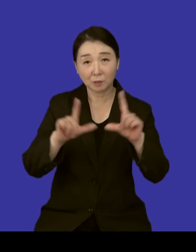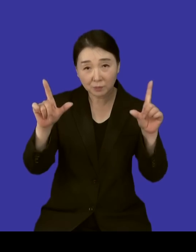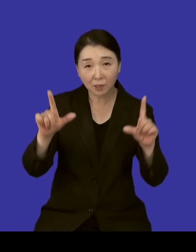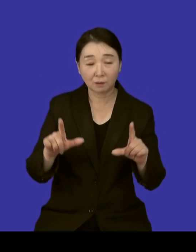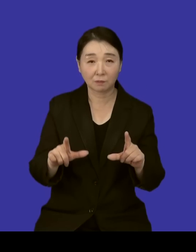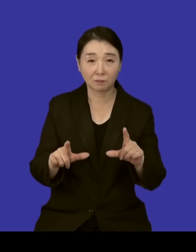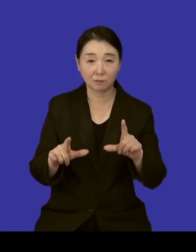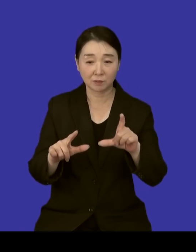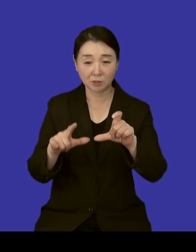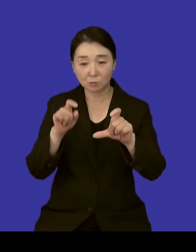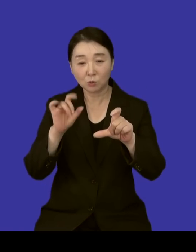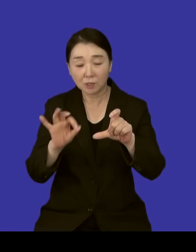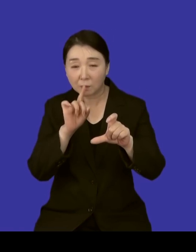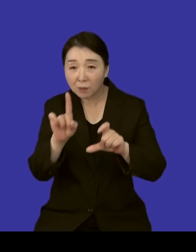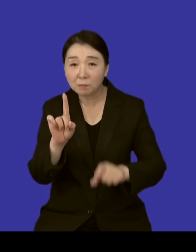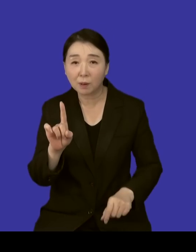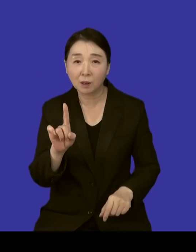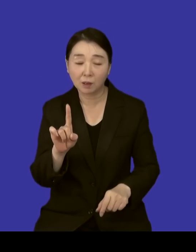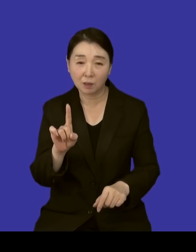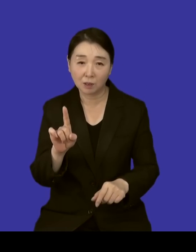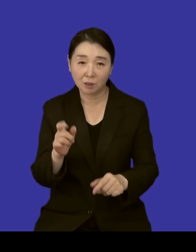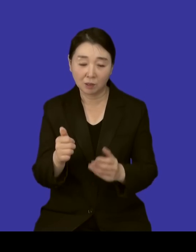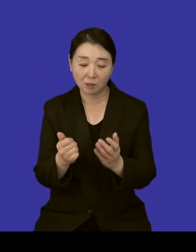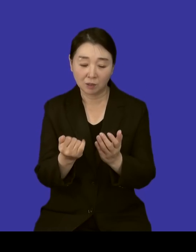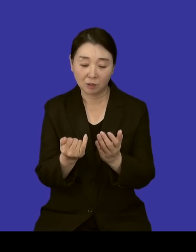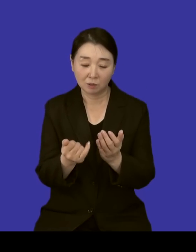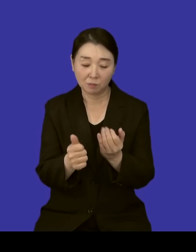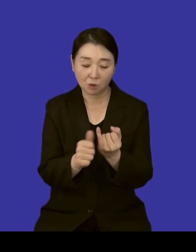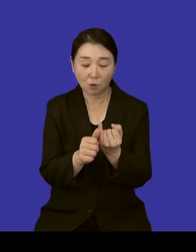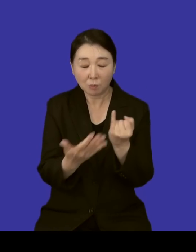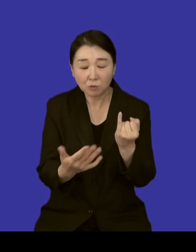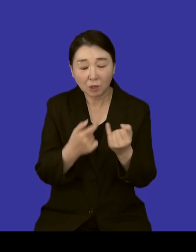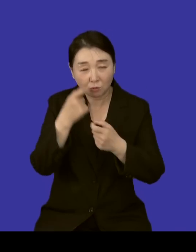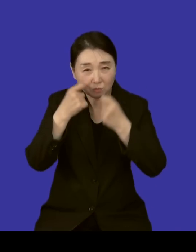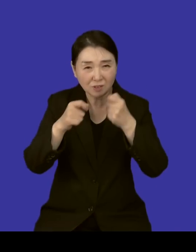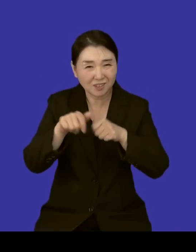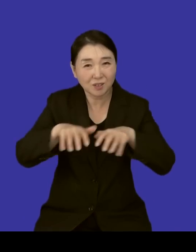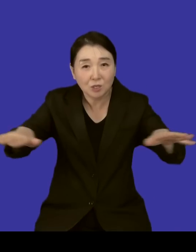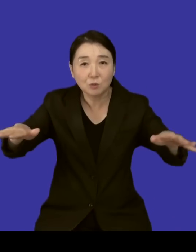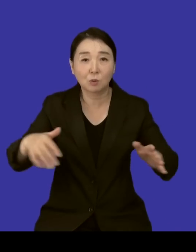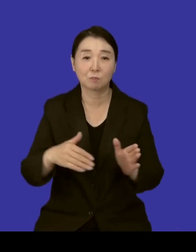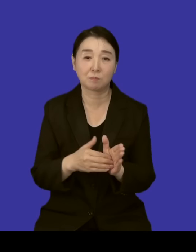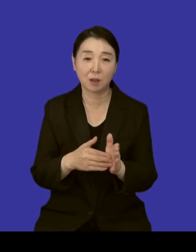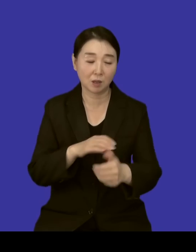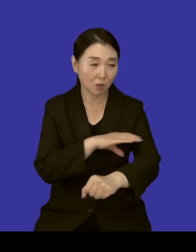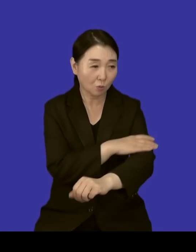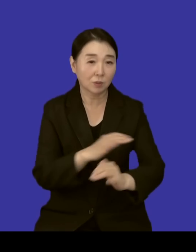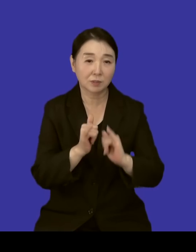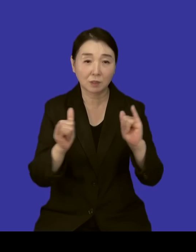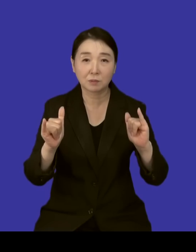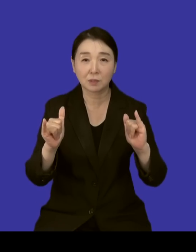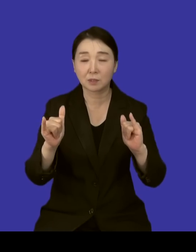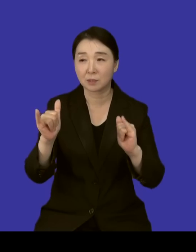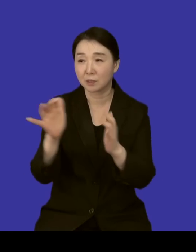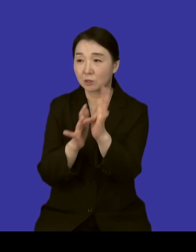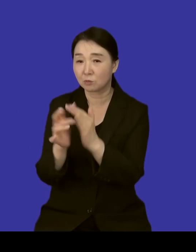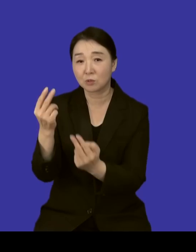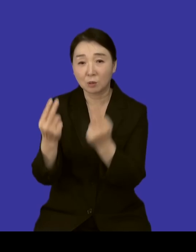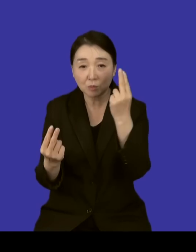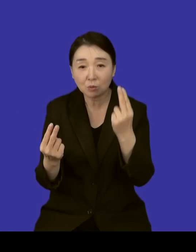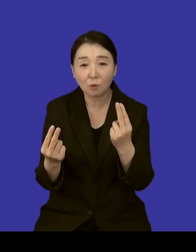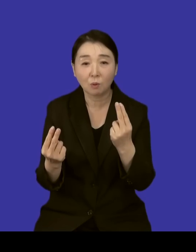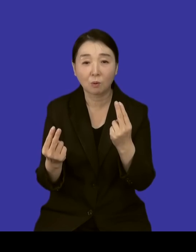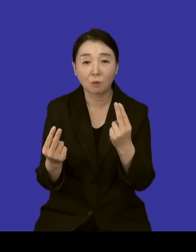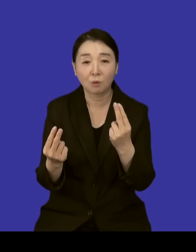19장은 보니까 과부들의 울음소리가 천지를 진동하는데 권세 잡은 자의 홀 예수님과 비교되는 가지는